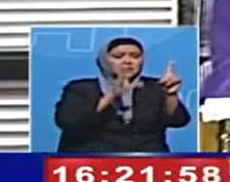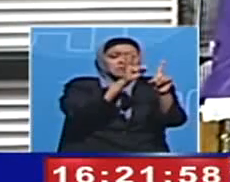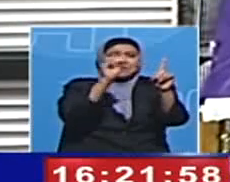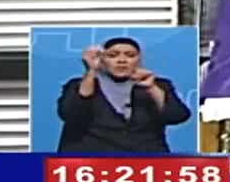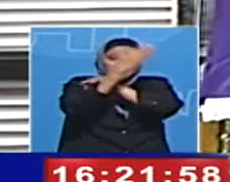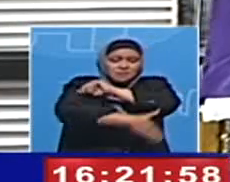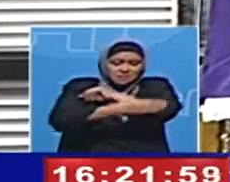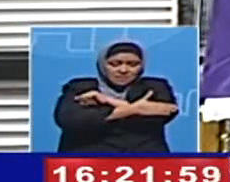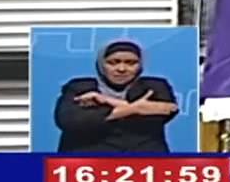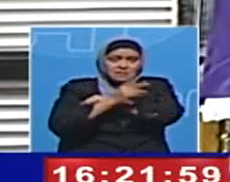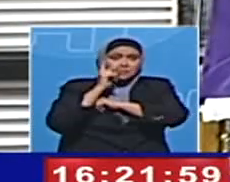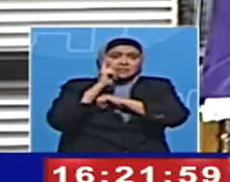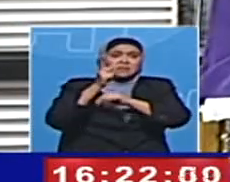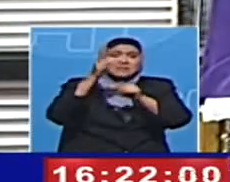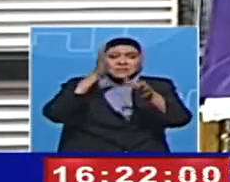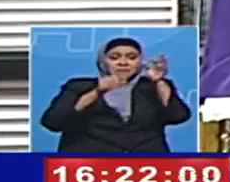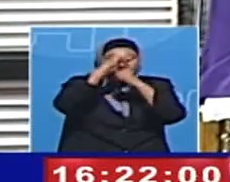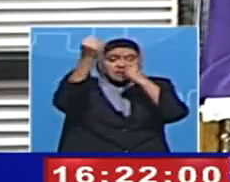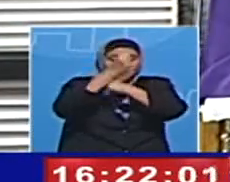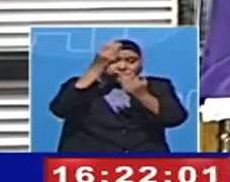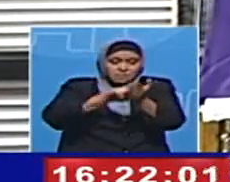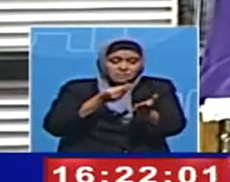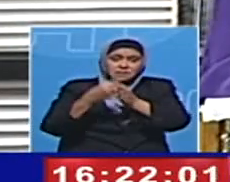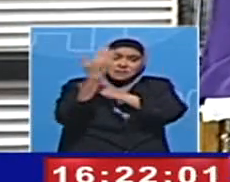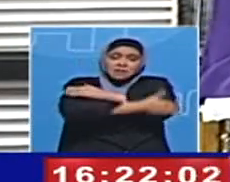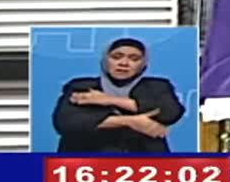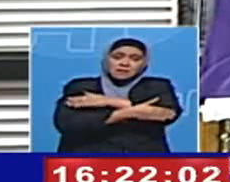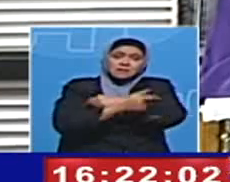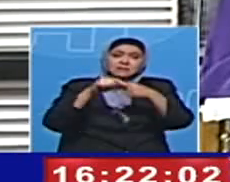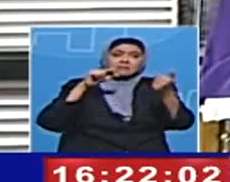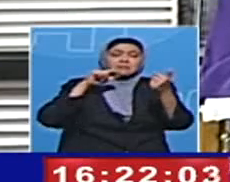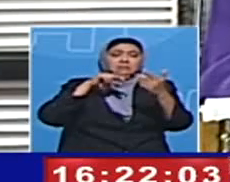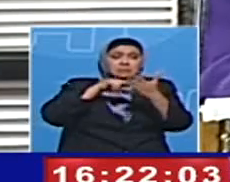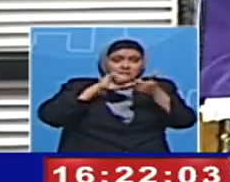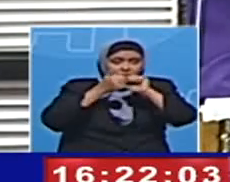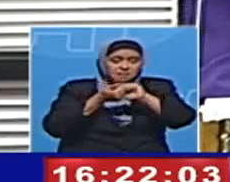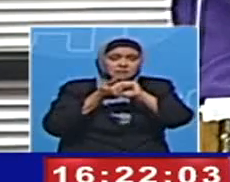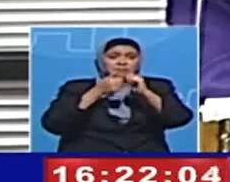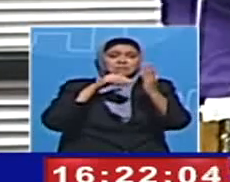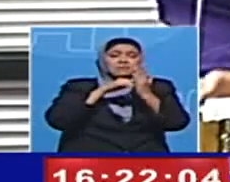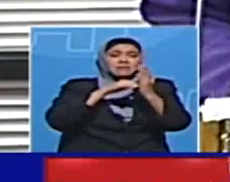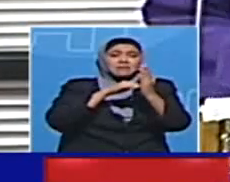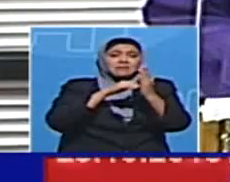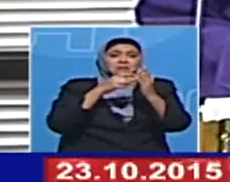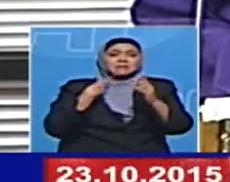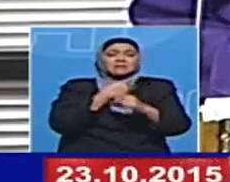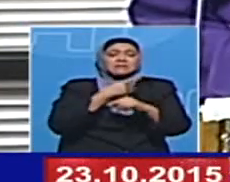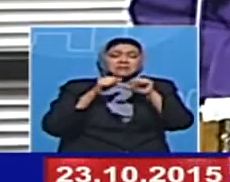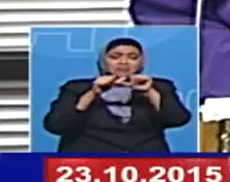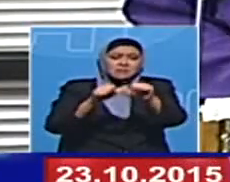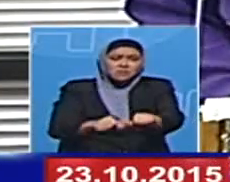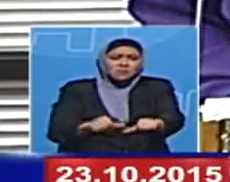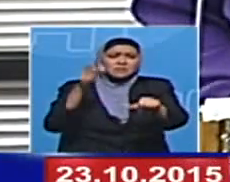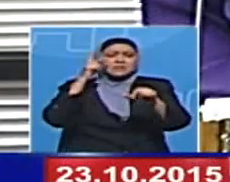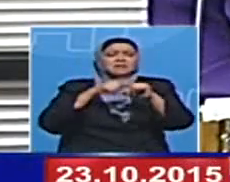tampaknya juga meskipun keadaan kewangan negara terkekang kita terus mendengar denyut nadi dan rintihan